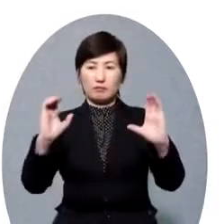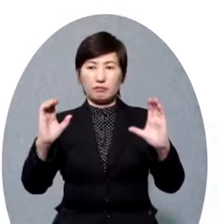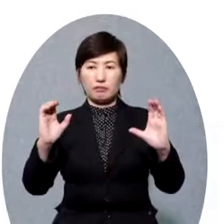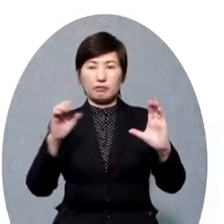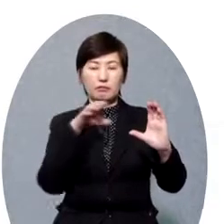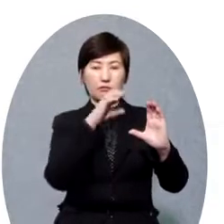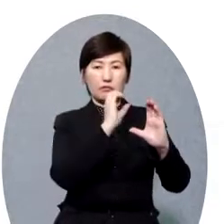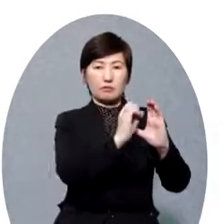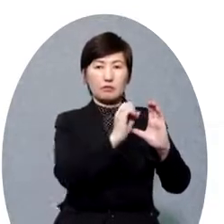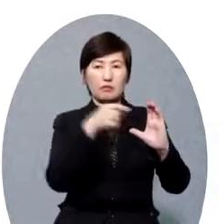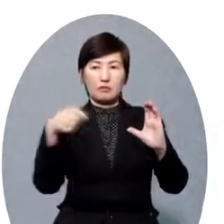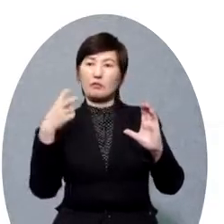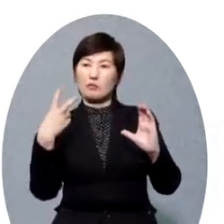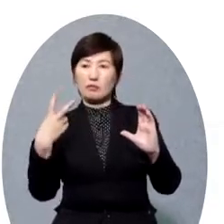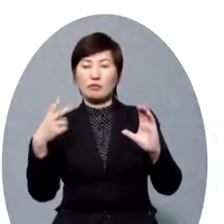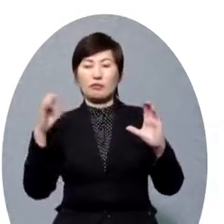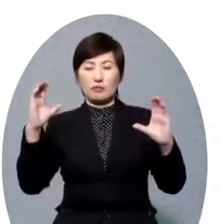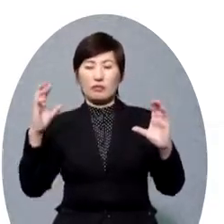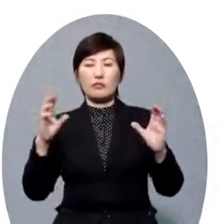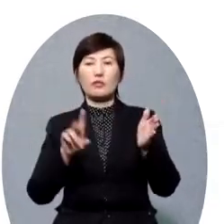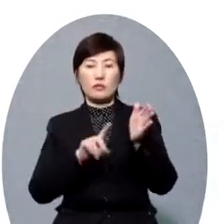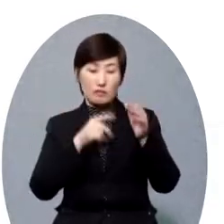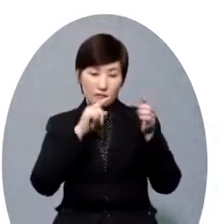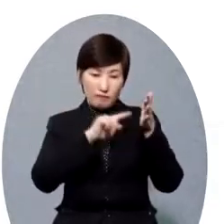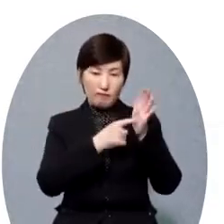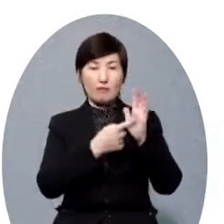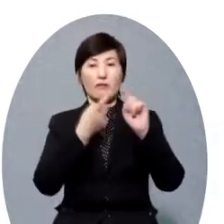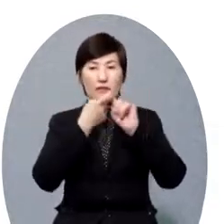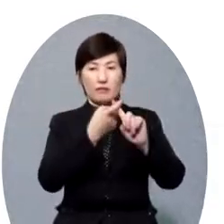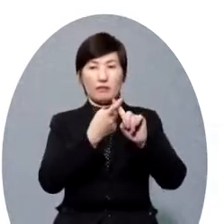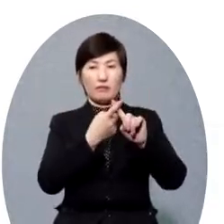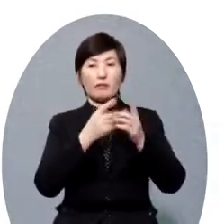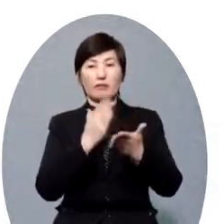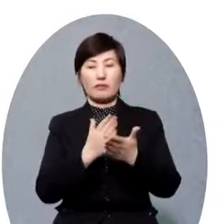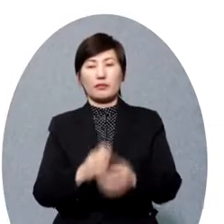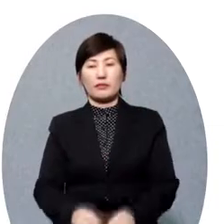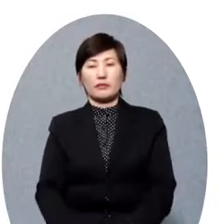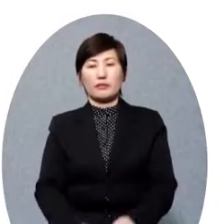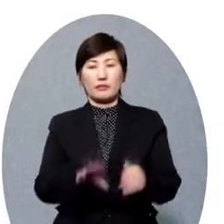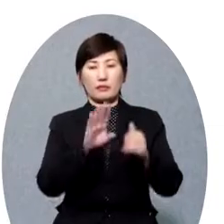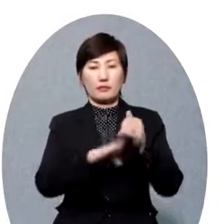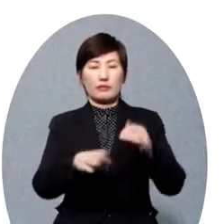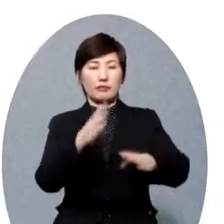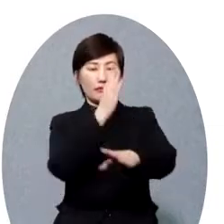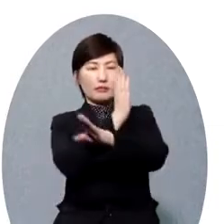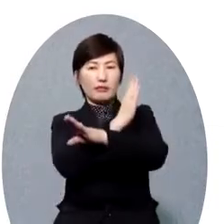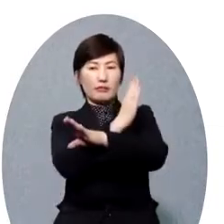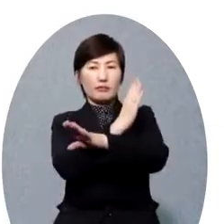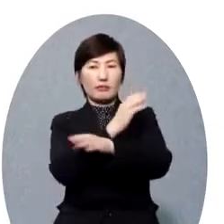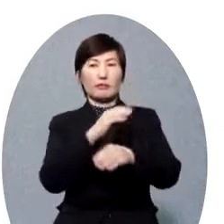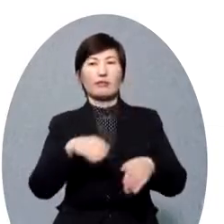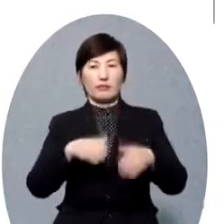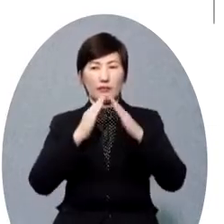хасах нь 2 тэнцүү хас 2 гэдгээс 0 хас 2 цэгээр OY тэнхлэгийг огтлцох юм байна. За